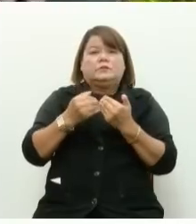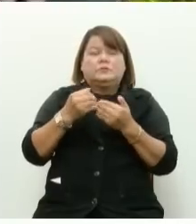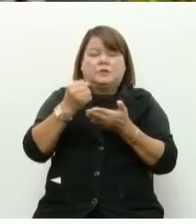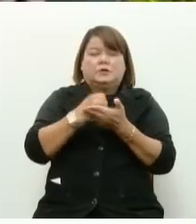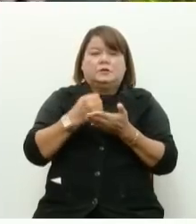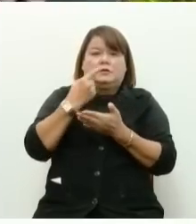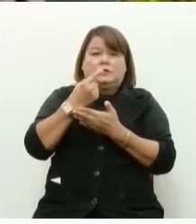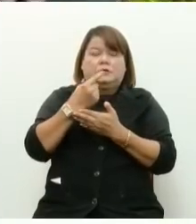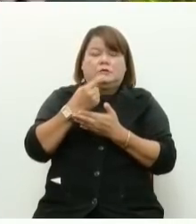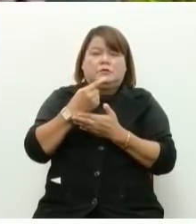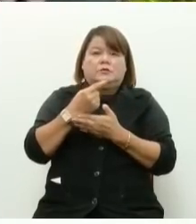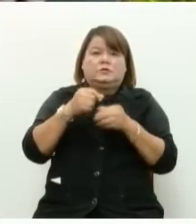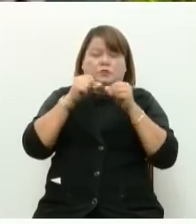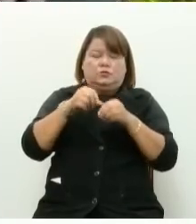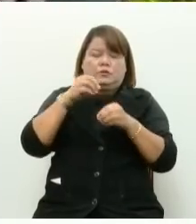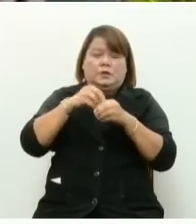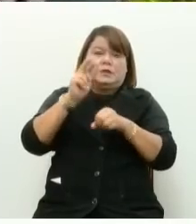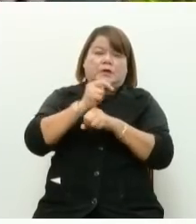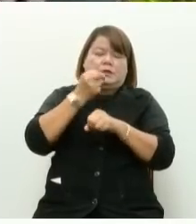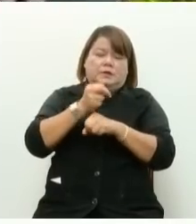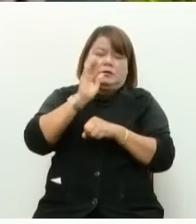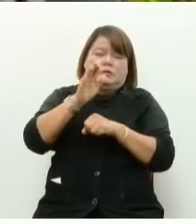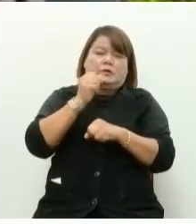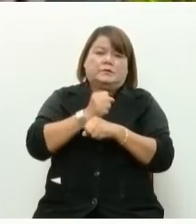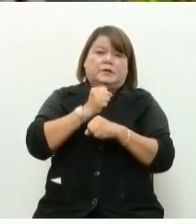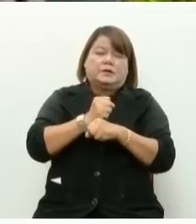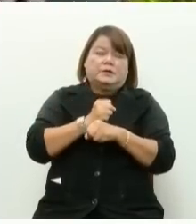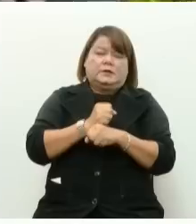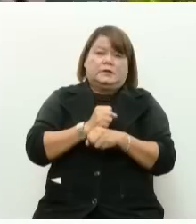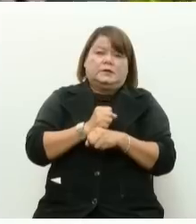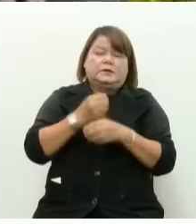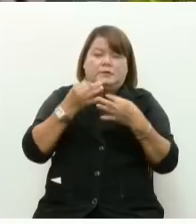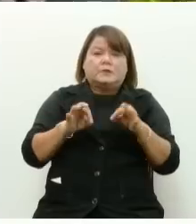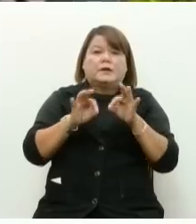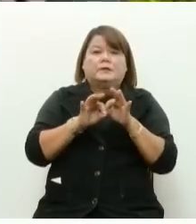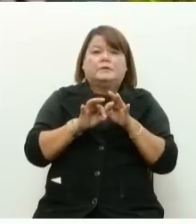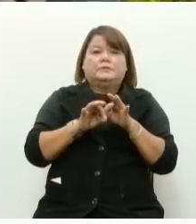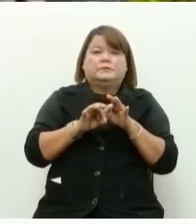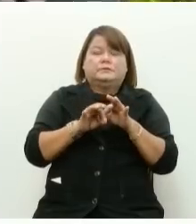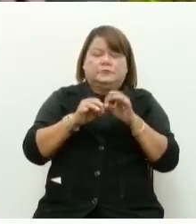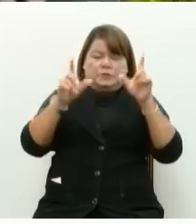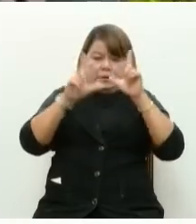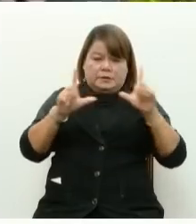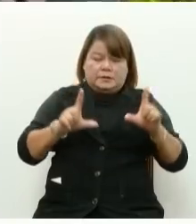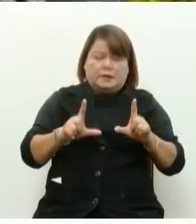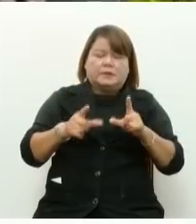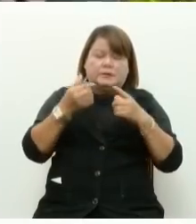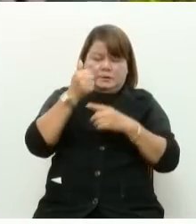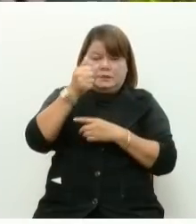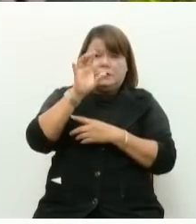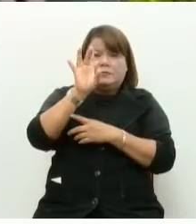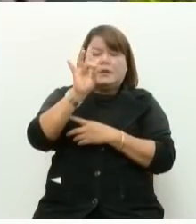นหนึ่งที่อยู่ในหน้าที่ของการดำเนินการในการขับเคลื่อนและที่สำคัญที่สุดคือคุณลักษณะอันพึงประสงค์ทั้ง